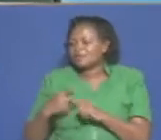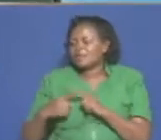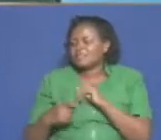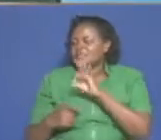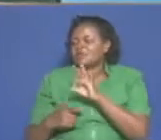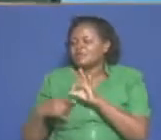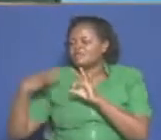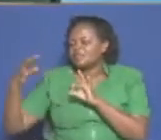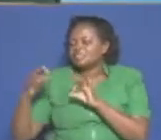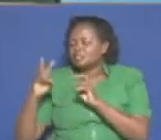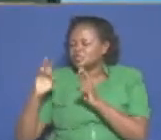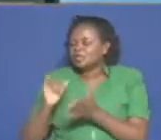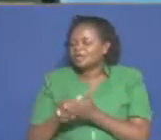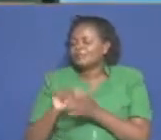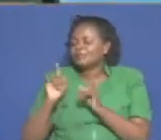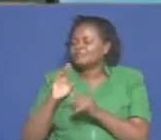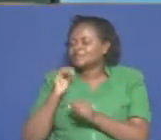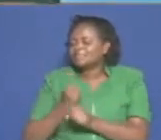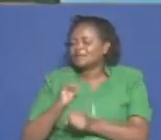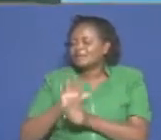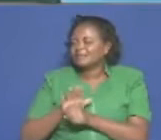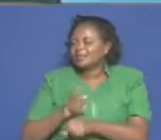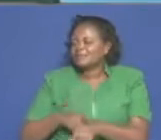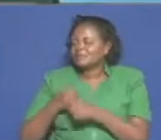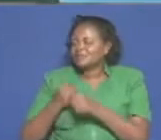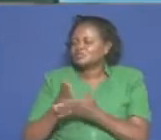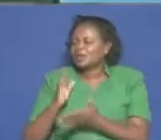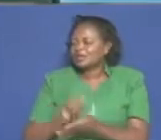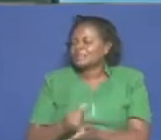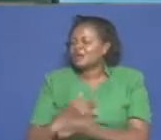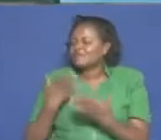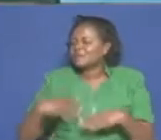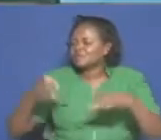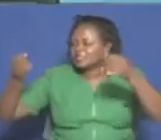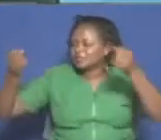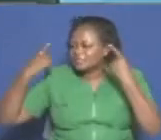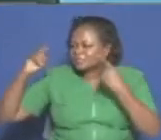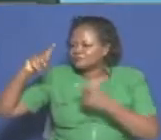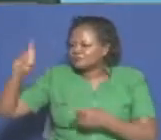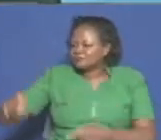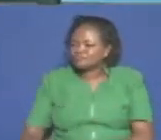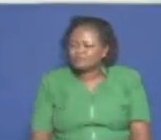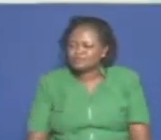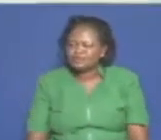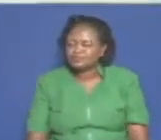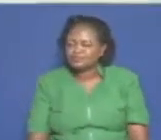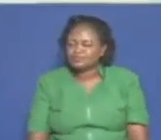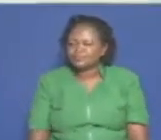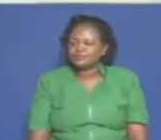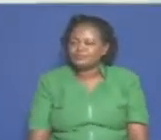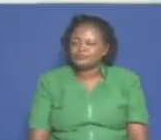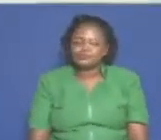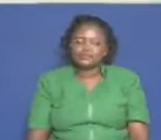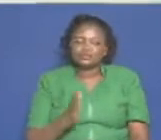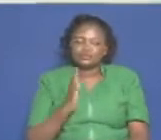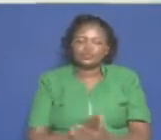ijayo. Ni swala ambalo lingestahili kufanywa mara kwa mara ili kuhakikisha kila mmoja anafahamu. Kwangu ningependa kukosoa IBC kwa